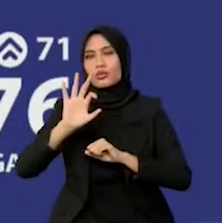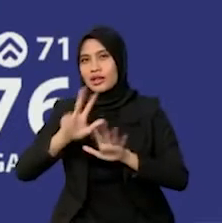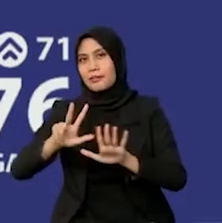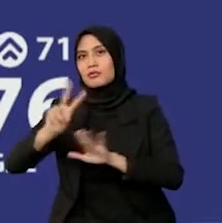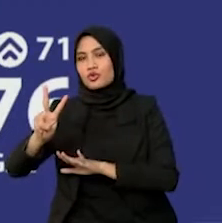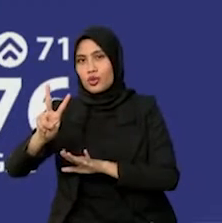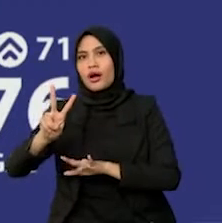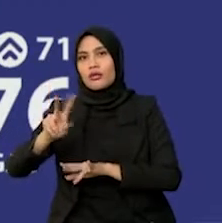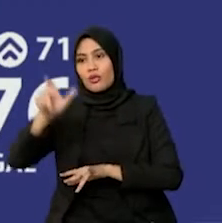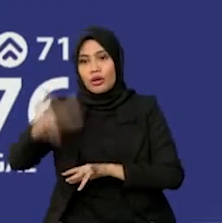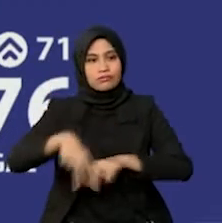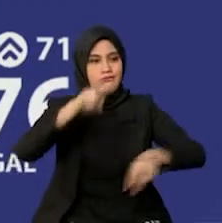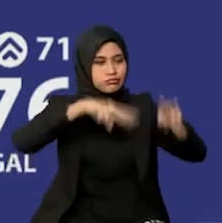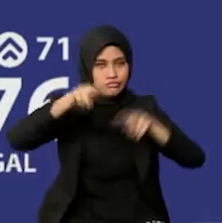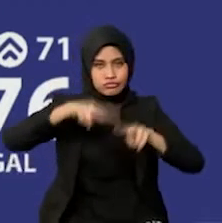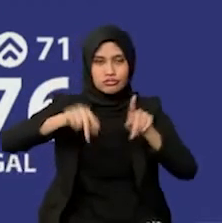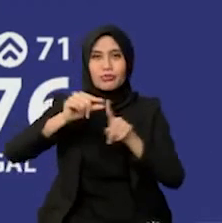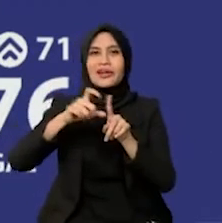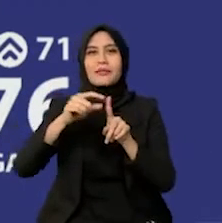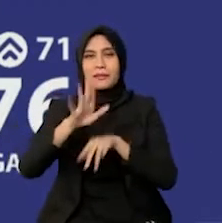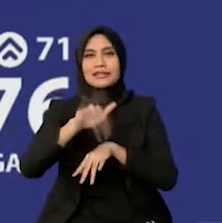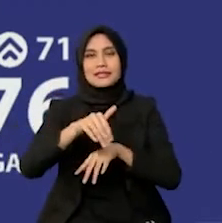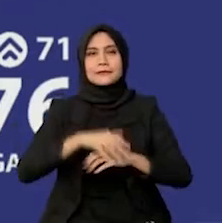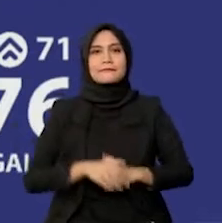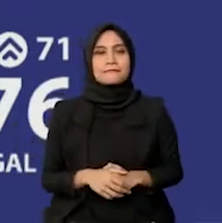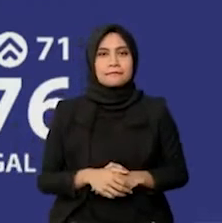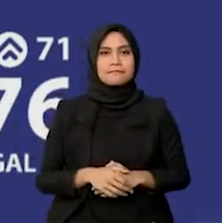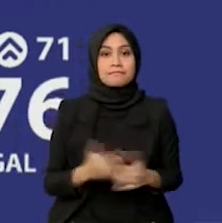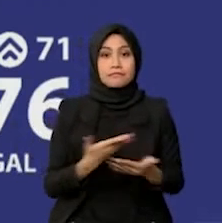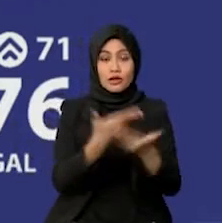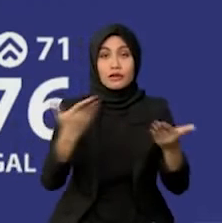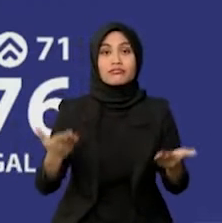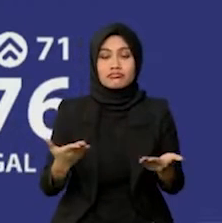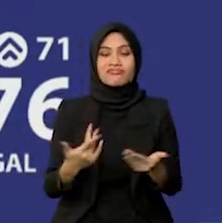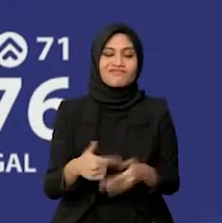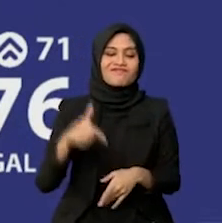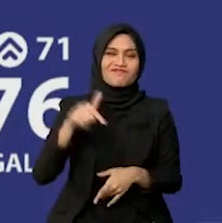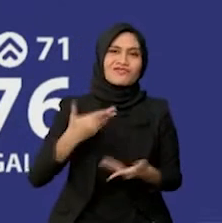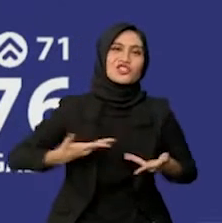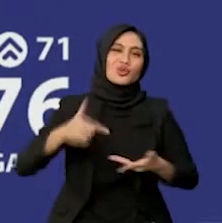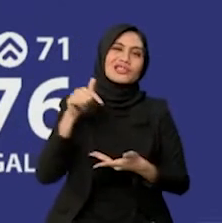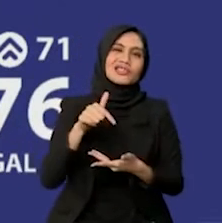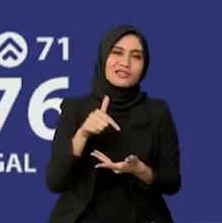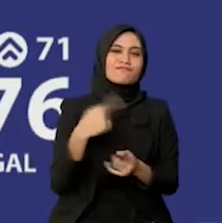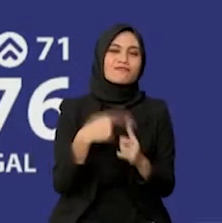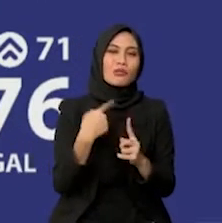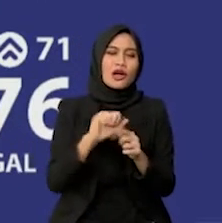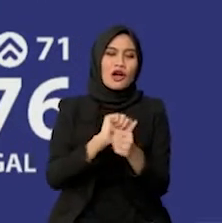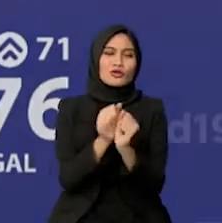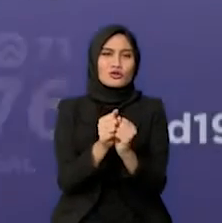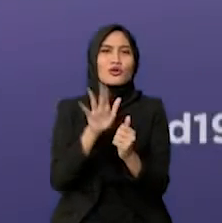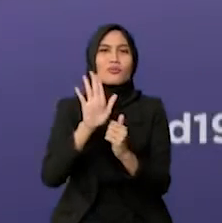13188 pasien dalam pengawasan sudah suara kita maknai bahwa penambahan